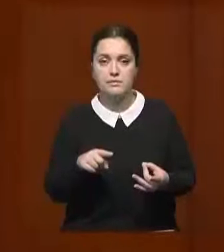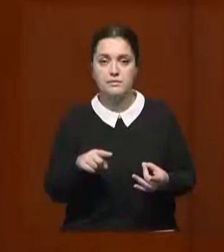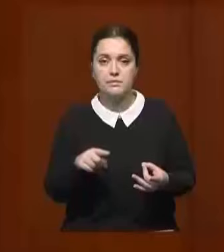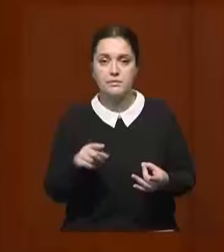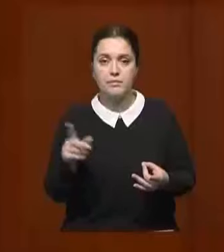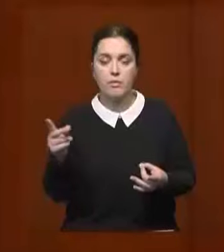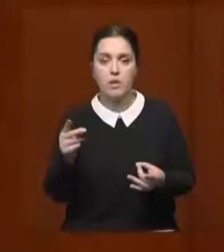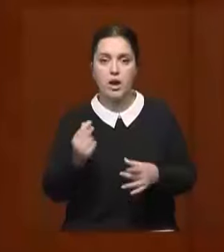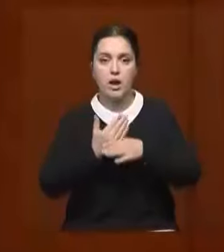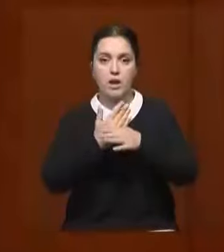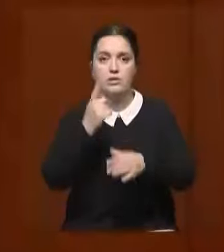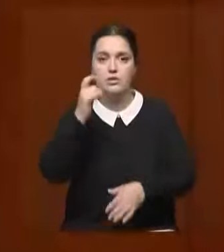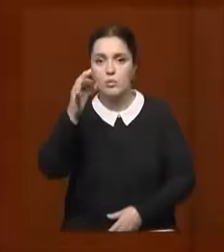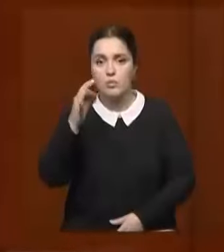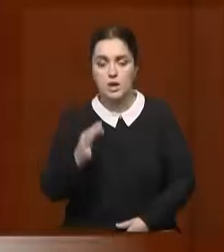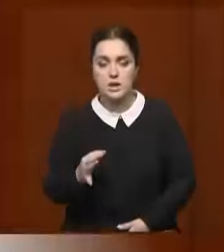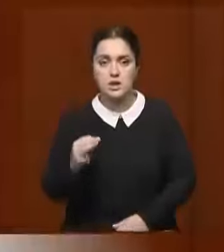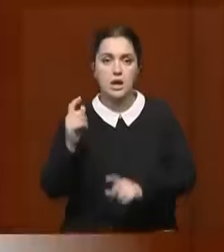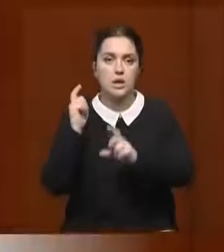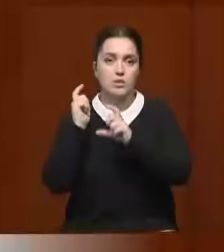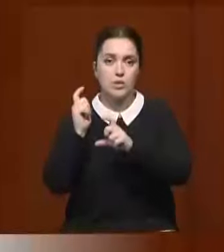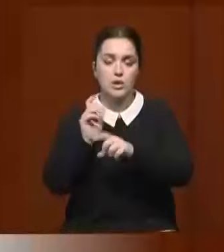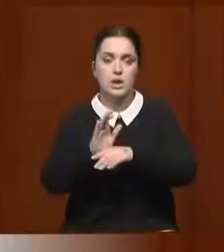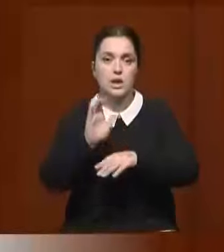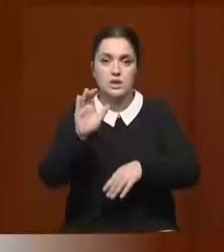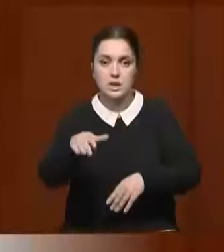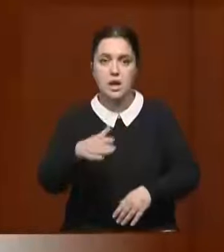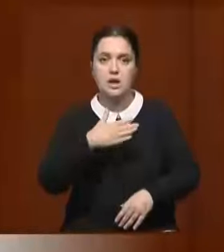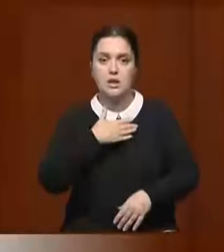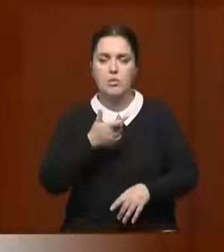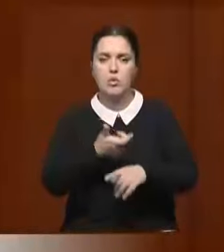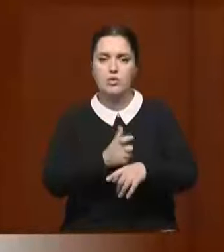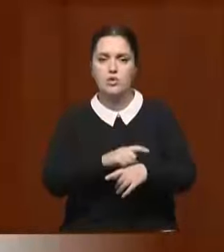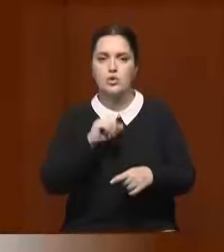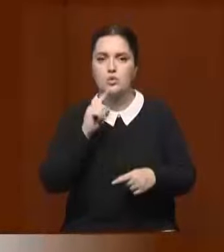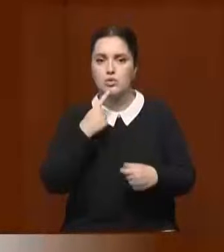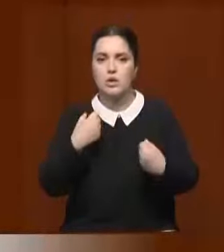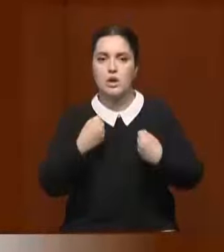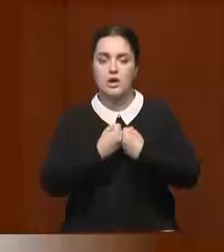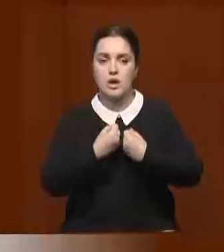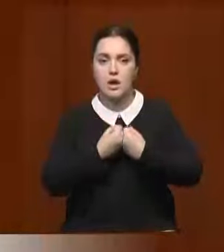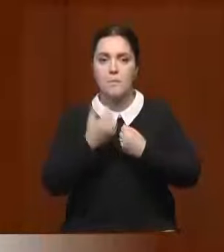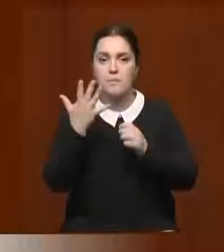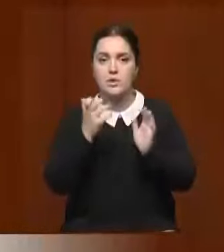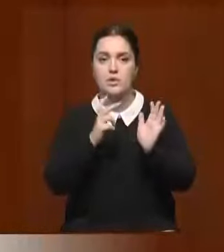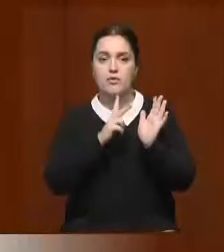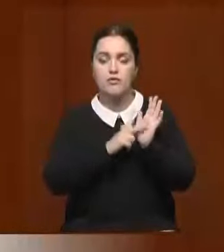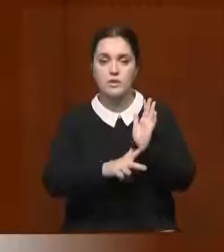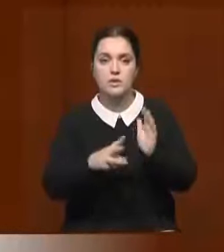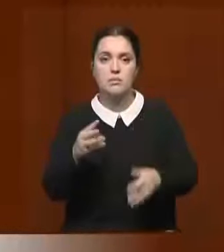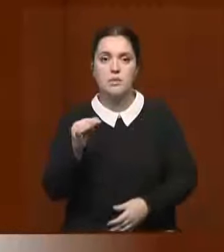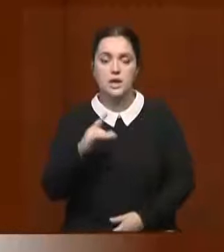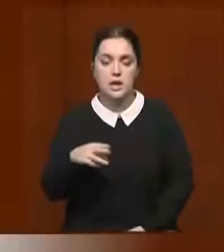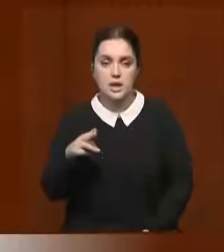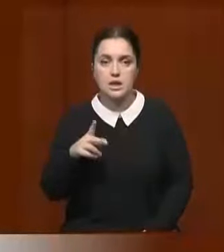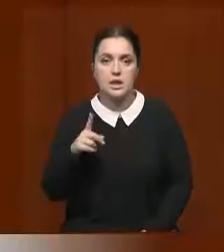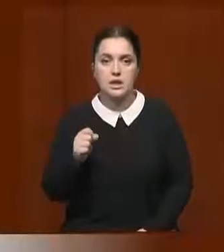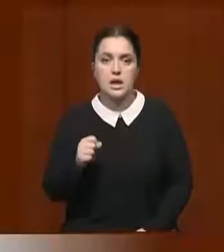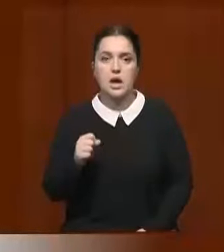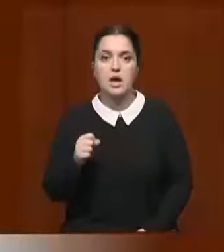субсидируют 100% и логистику, поэтому нашим очень сложно конкурировать. 580 миллиардов пойдут на